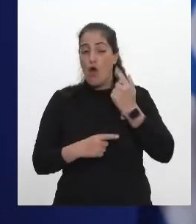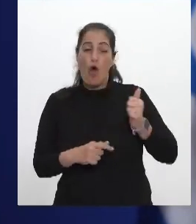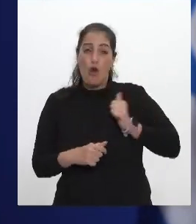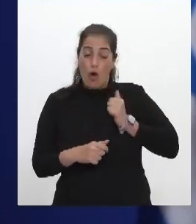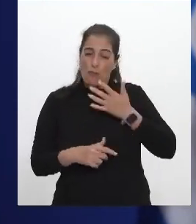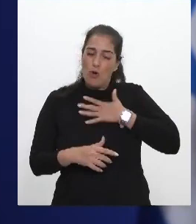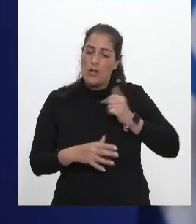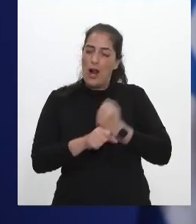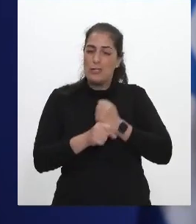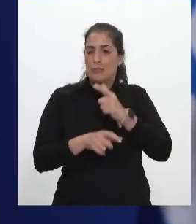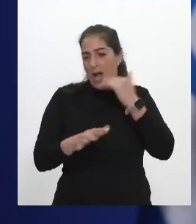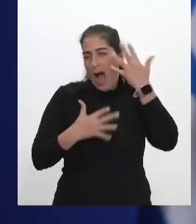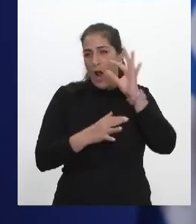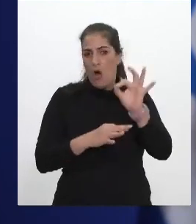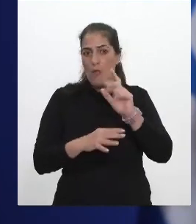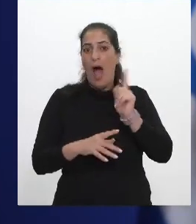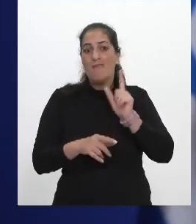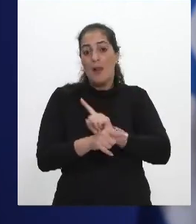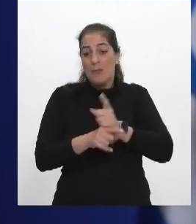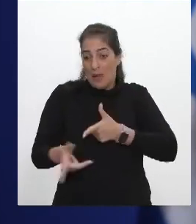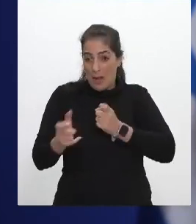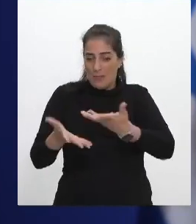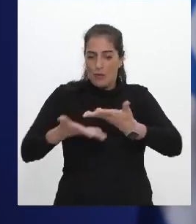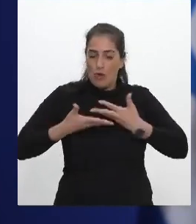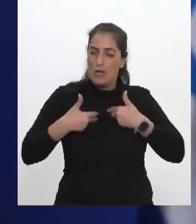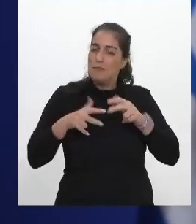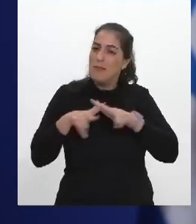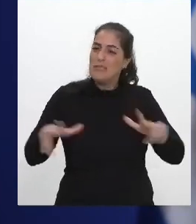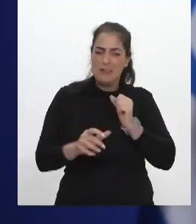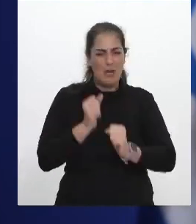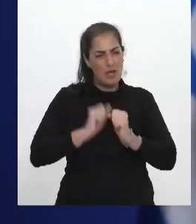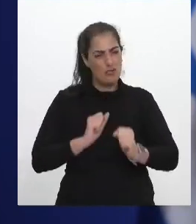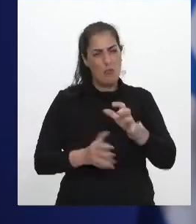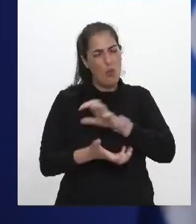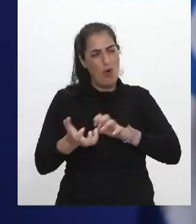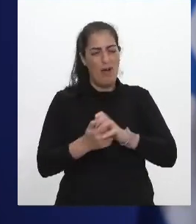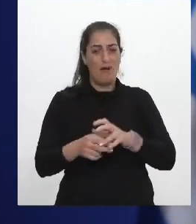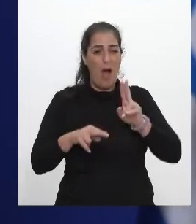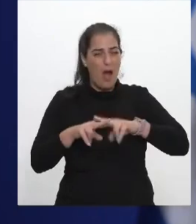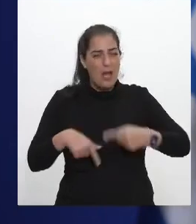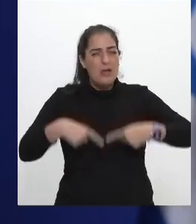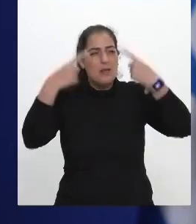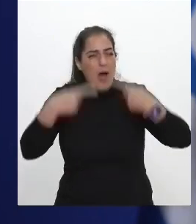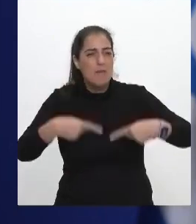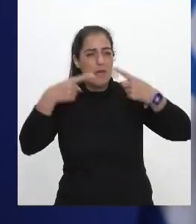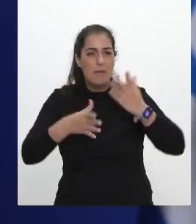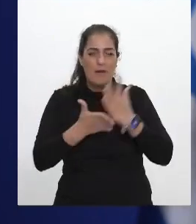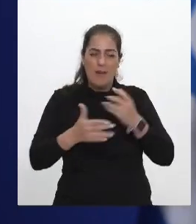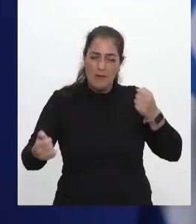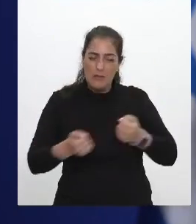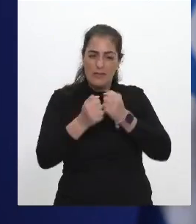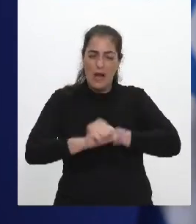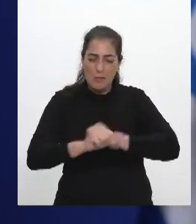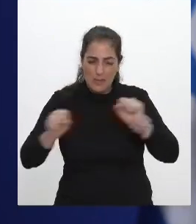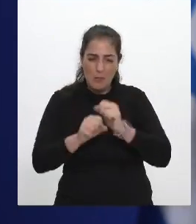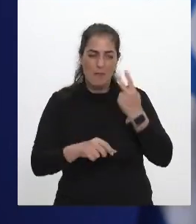שלו ובינתיים הלחימה מזמנת מצבים מאוד מאוד קשים מורכבים אחרי ימים שלמים שאתה נתקל במטענים אתה רואה לחברים